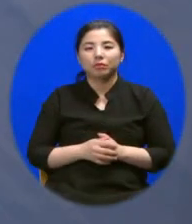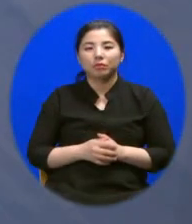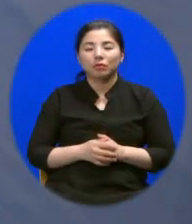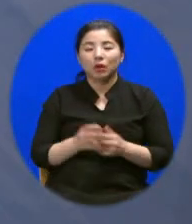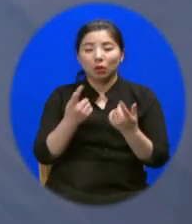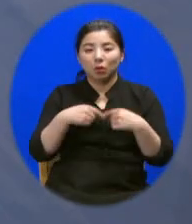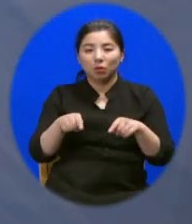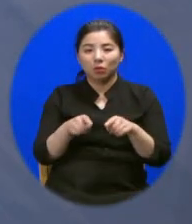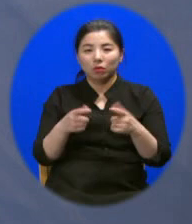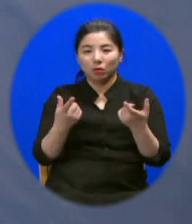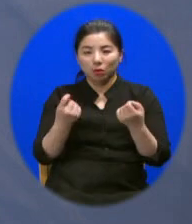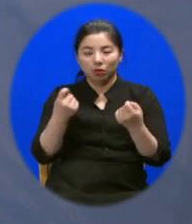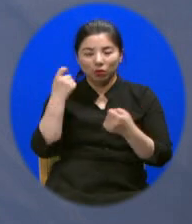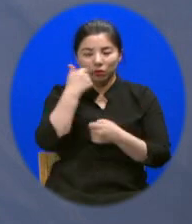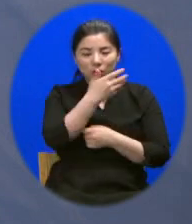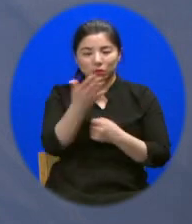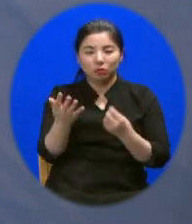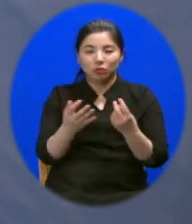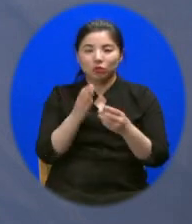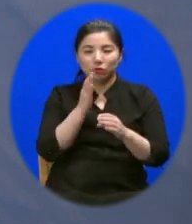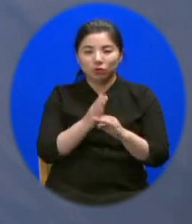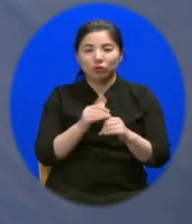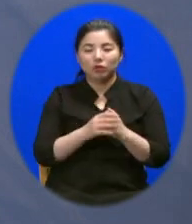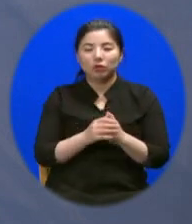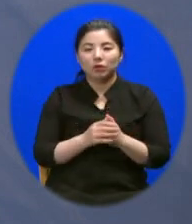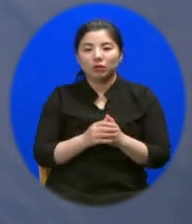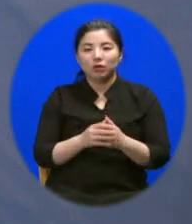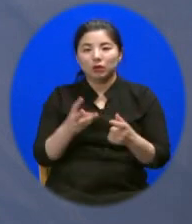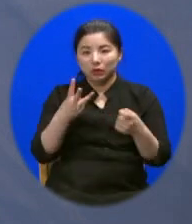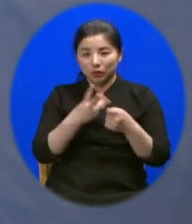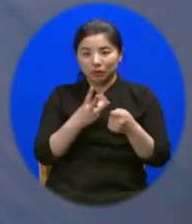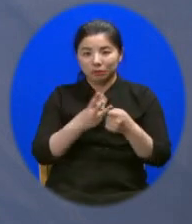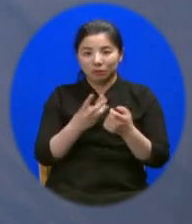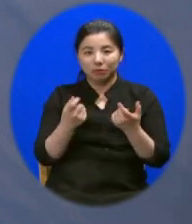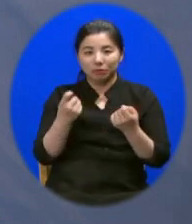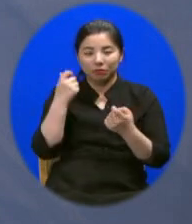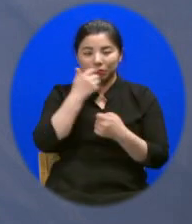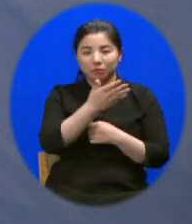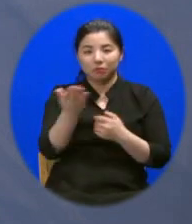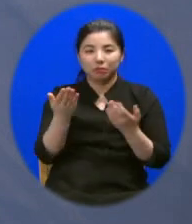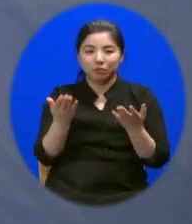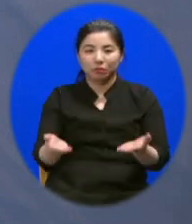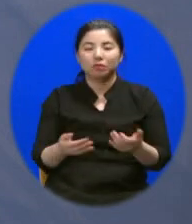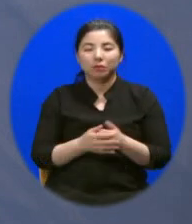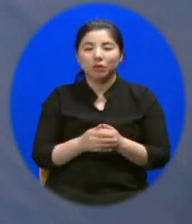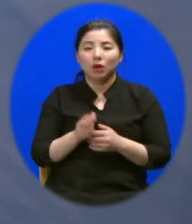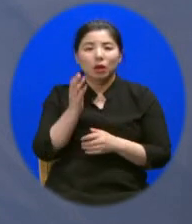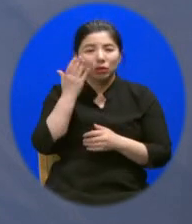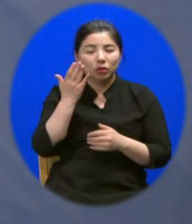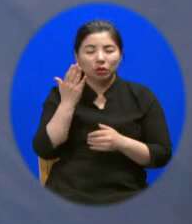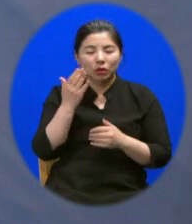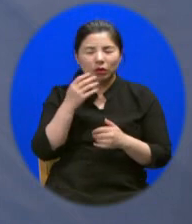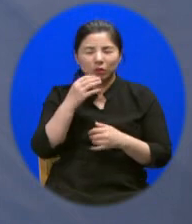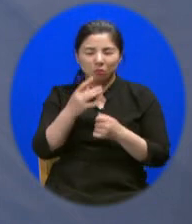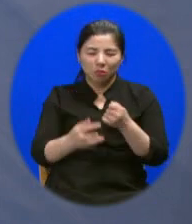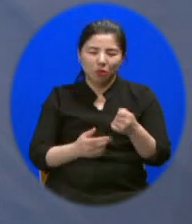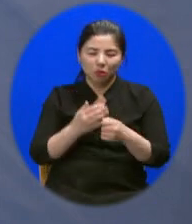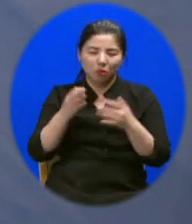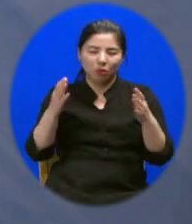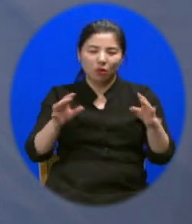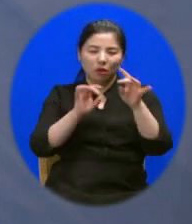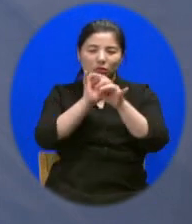공통질문 두 분께 드리고 있습니다 이번에 3 주제에 공통질문 해드리도록 하겠습니다 최근 수년 동안 미세먼지